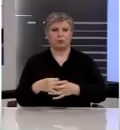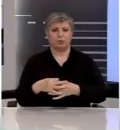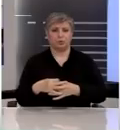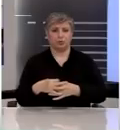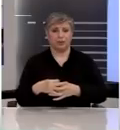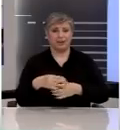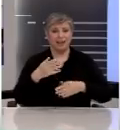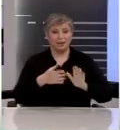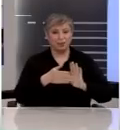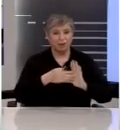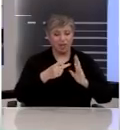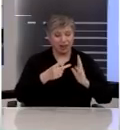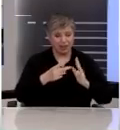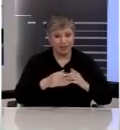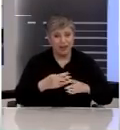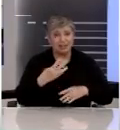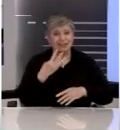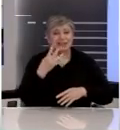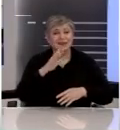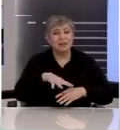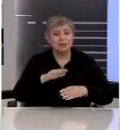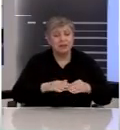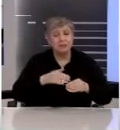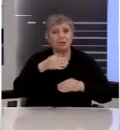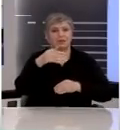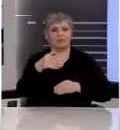4 μέρες μετά έστειλε πράγματι ένα τηλεγράφημα